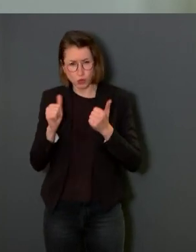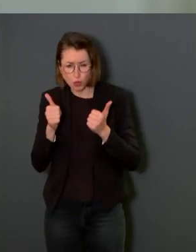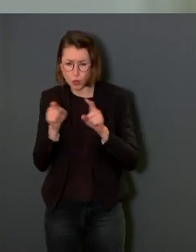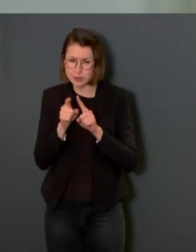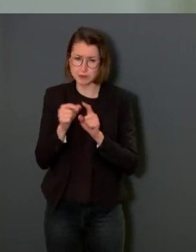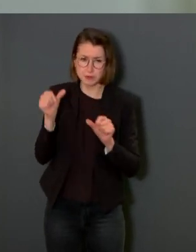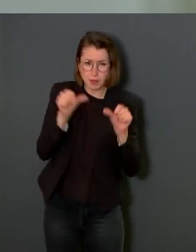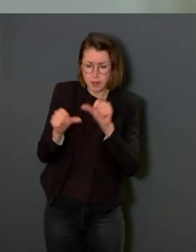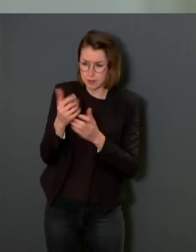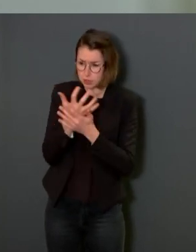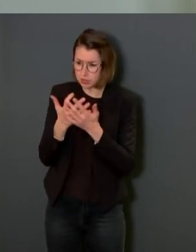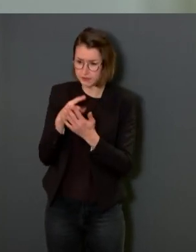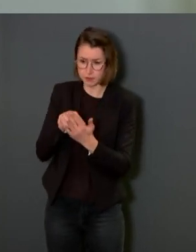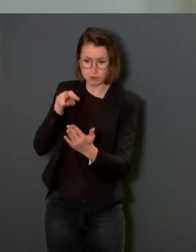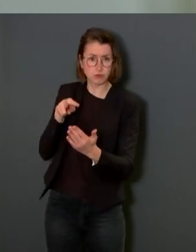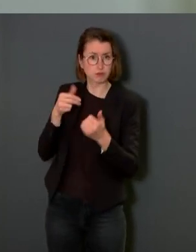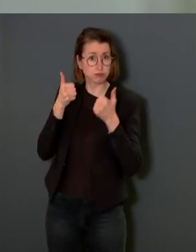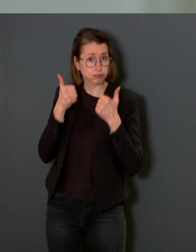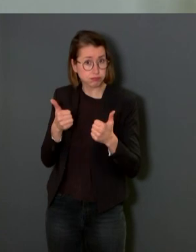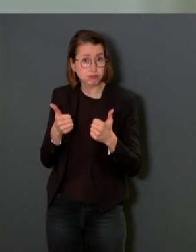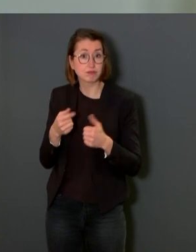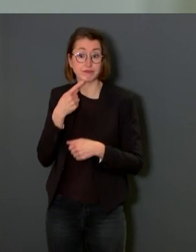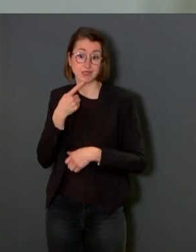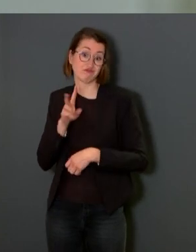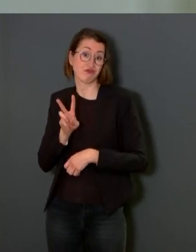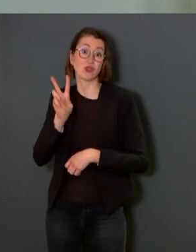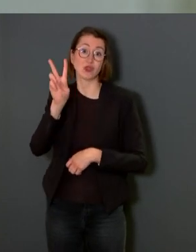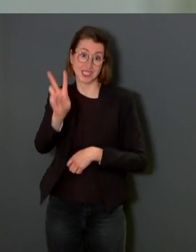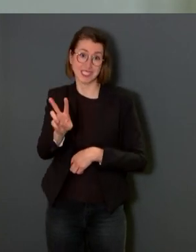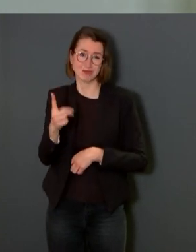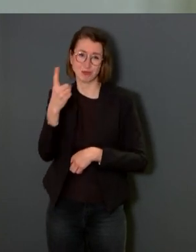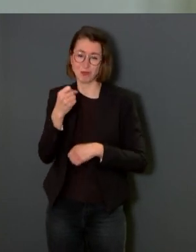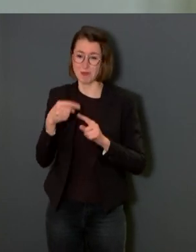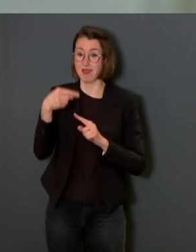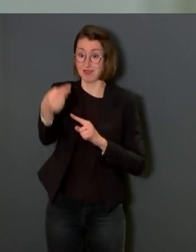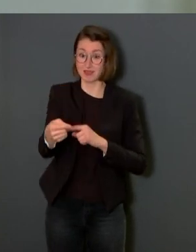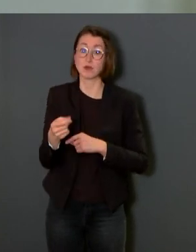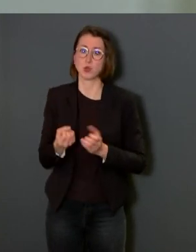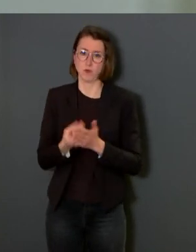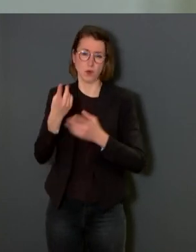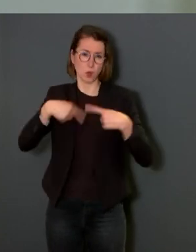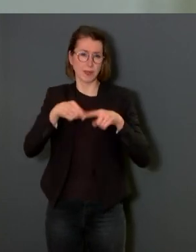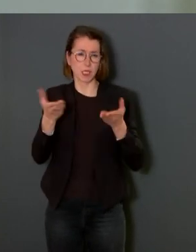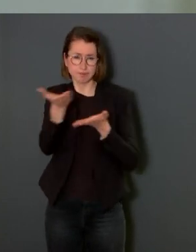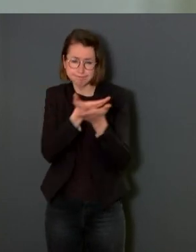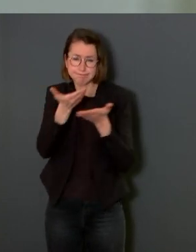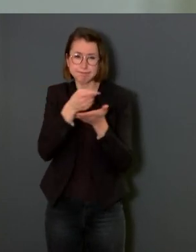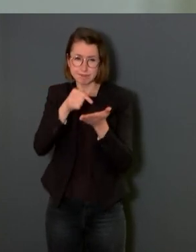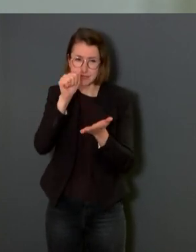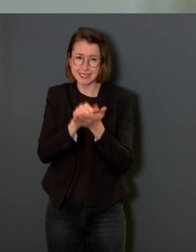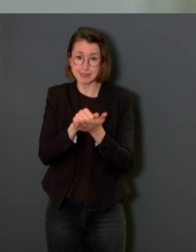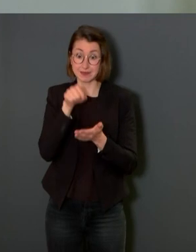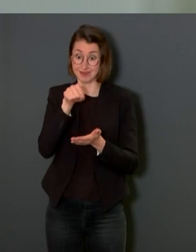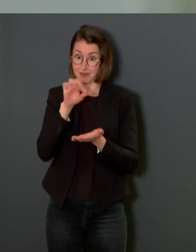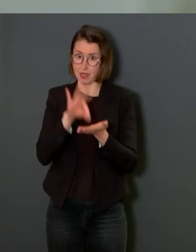reporter à vendredi, lors du prochain comité de concertation, une série de mesures. Comme